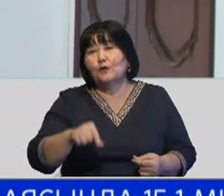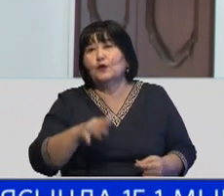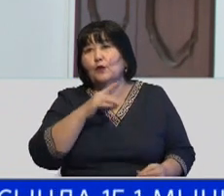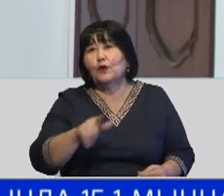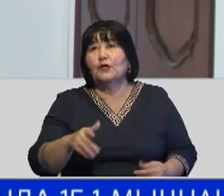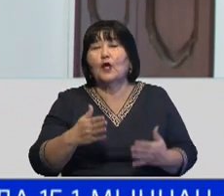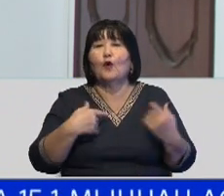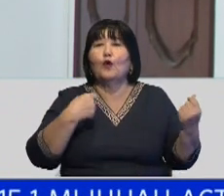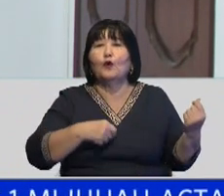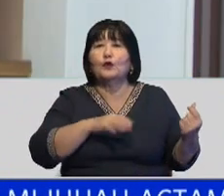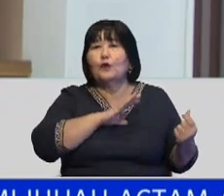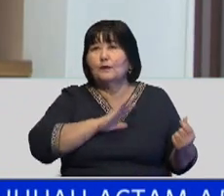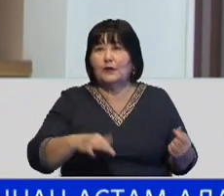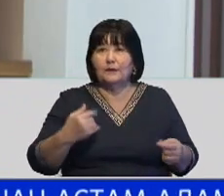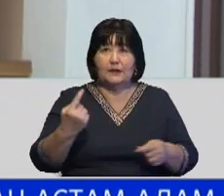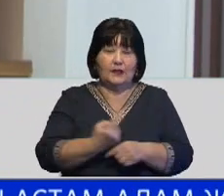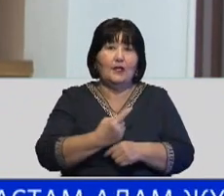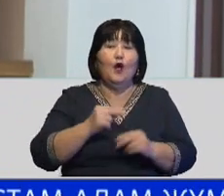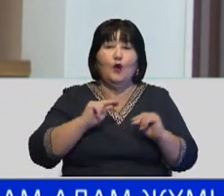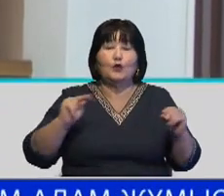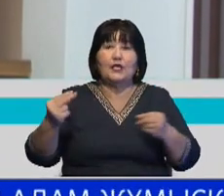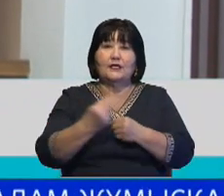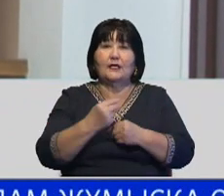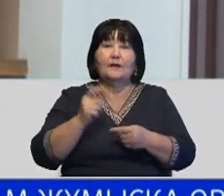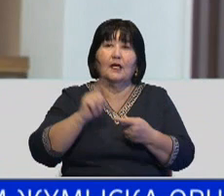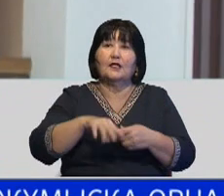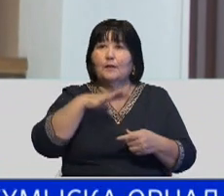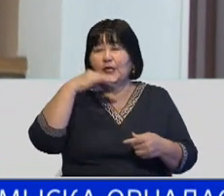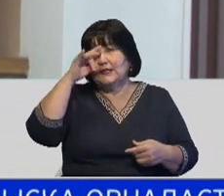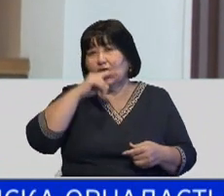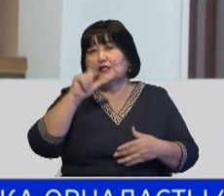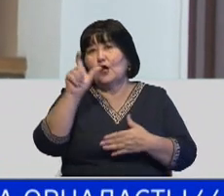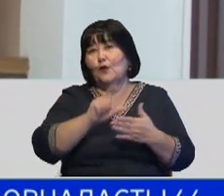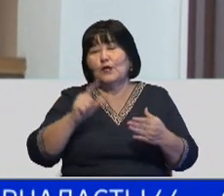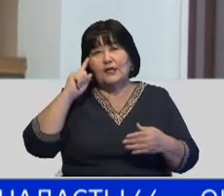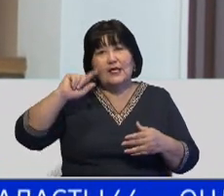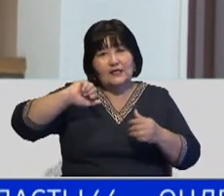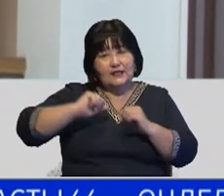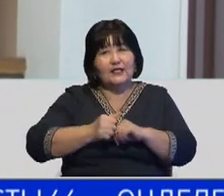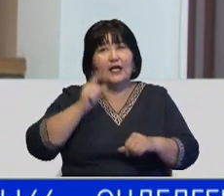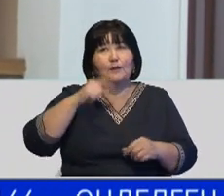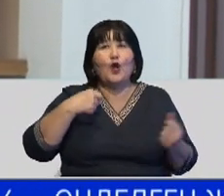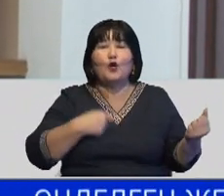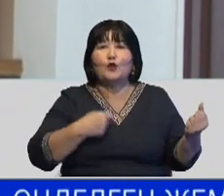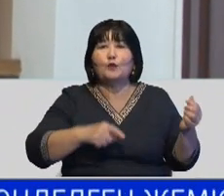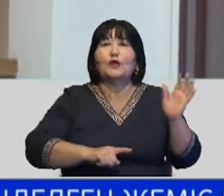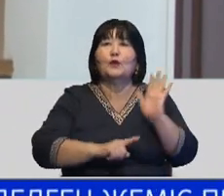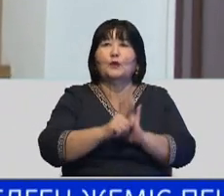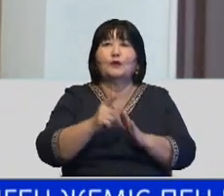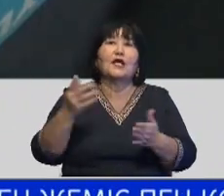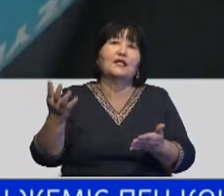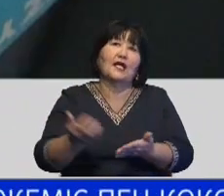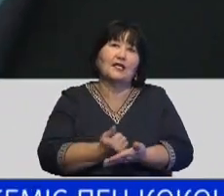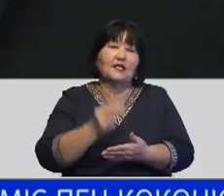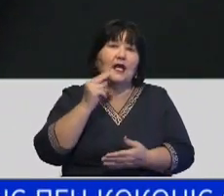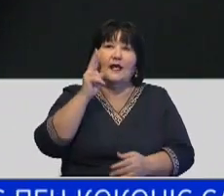дейін қолына домбыра ұстап көрмеген бала едім. Ұстаздарының арқасында біраз қазақтың өлеңдерін жатқа біліп, домбыраның құлағында ойнайтын дәрежеге